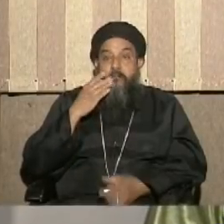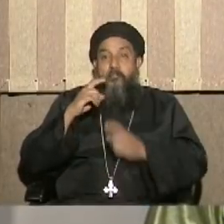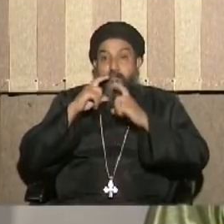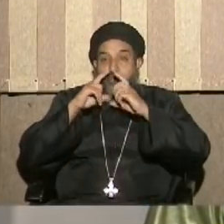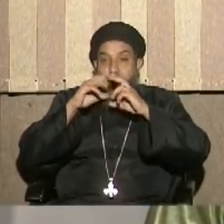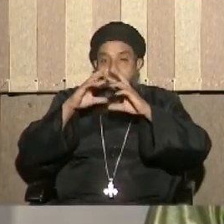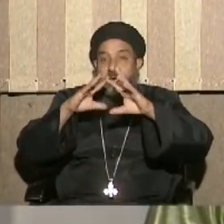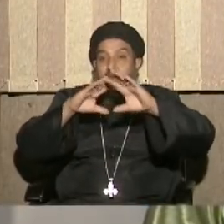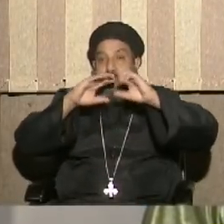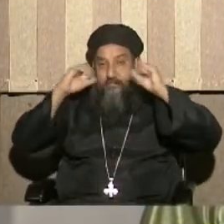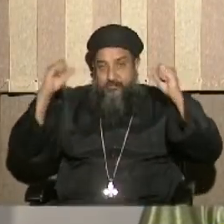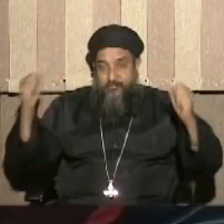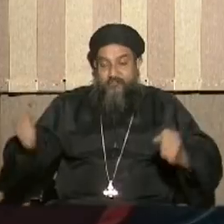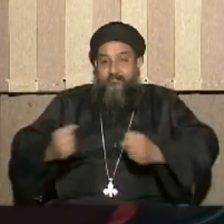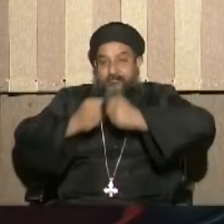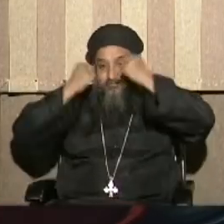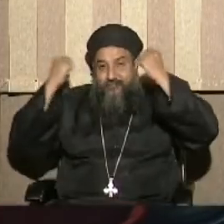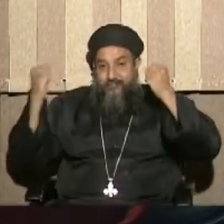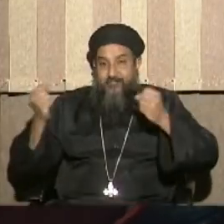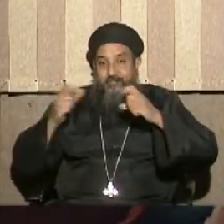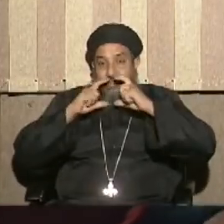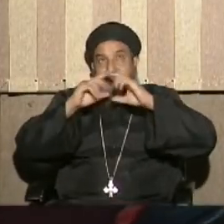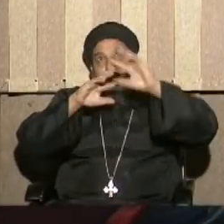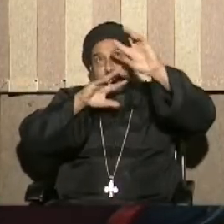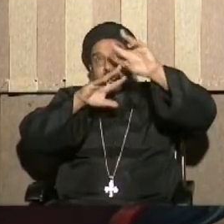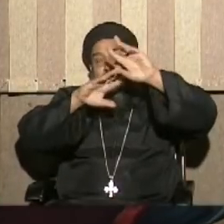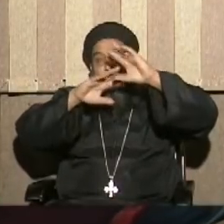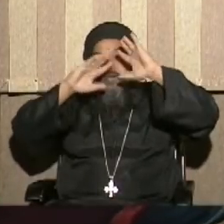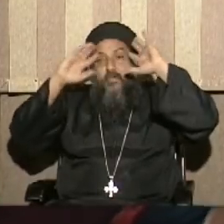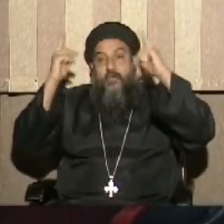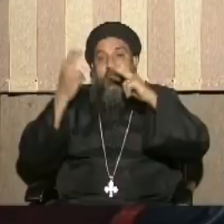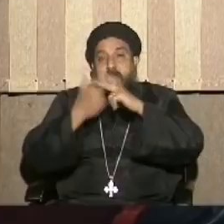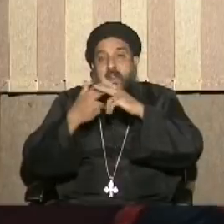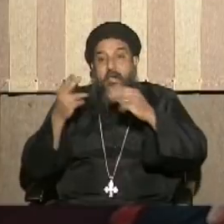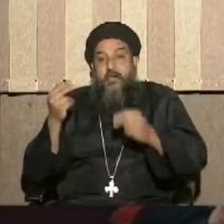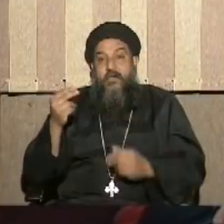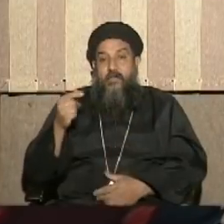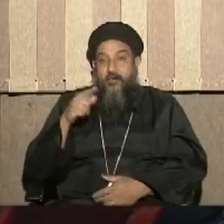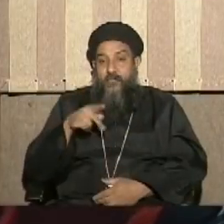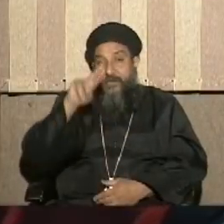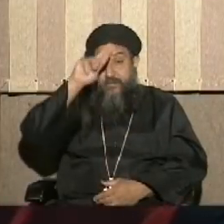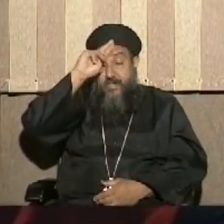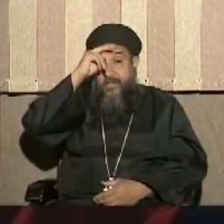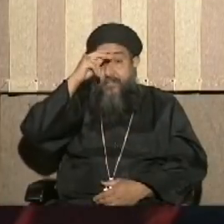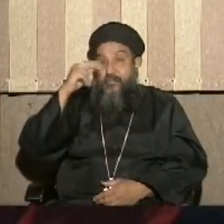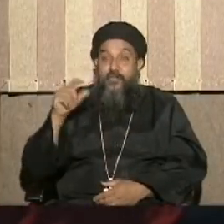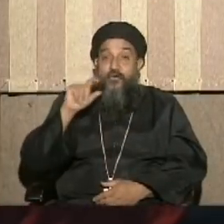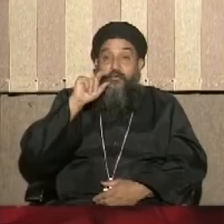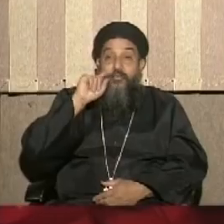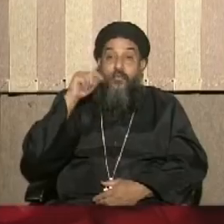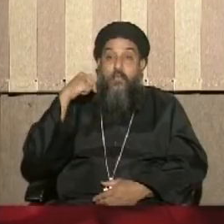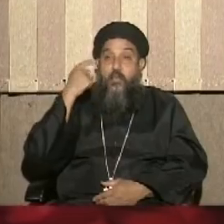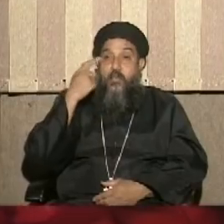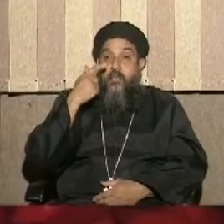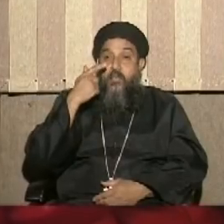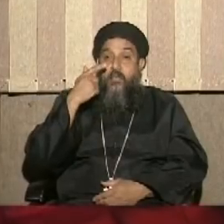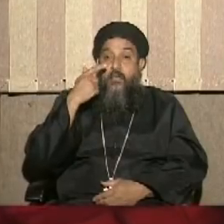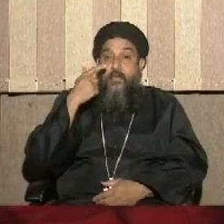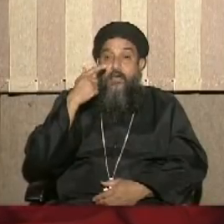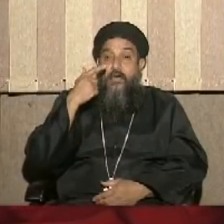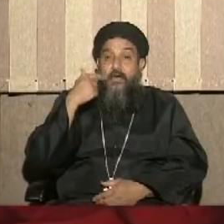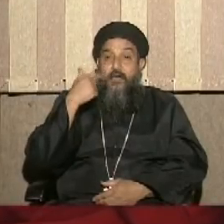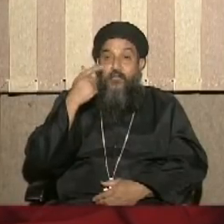حفظتنا مزمور سبحوا الرب. حلو قوي المزمور ده يا ماكسيموس. اه وانت يا دوماتيوس حفظته؟